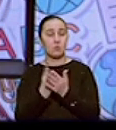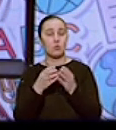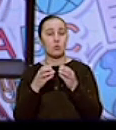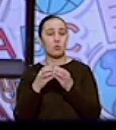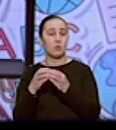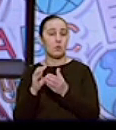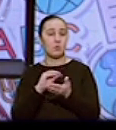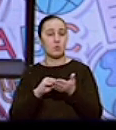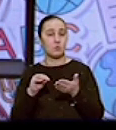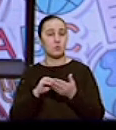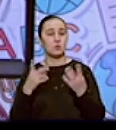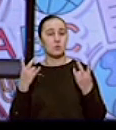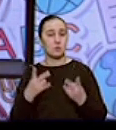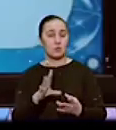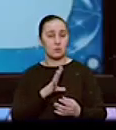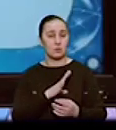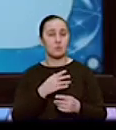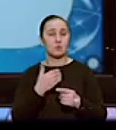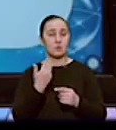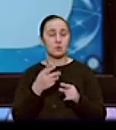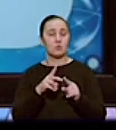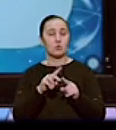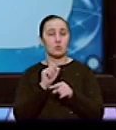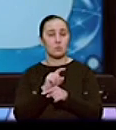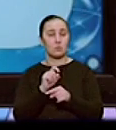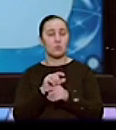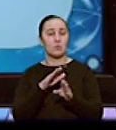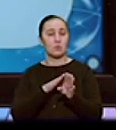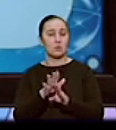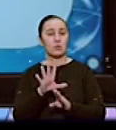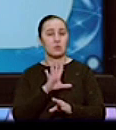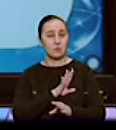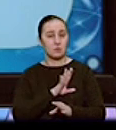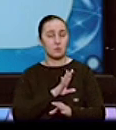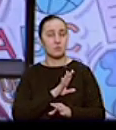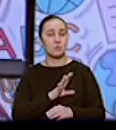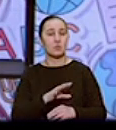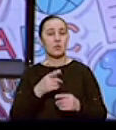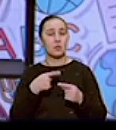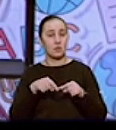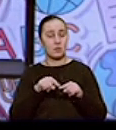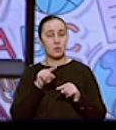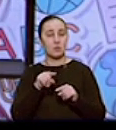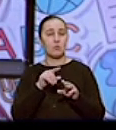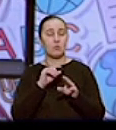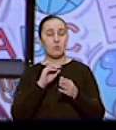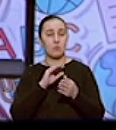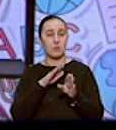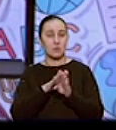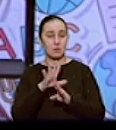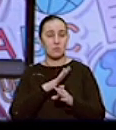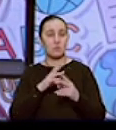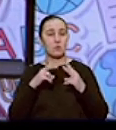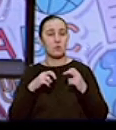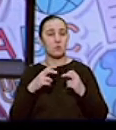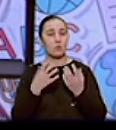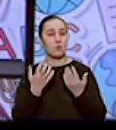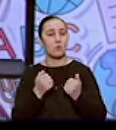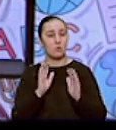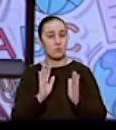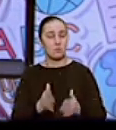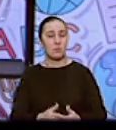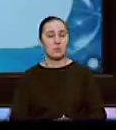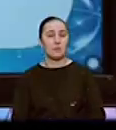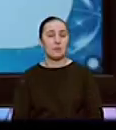guruhlab yozishingiz kerak edi. Siz bu topshiriqni bajardingizmi? Ana endi bajarganingizni tekshirib olamiz.